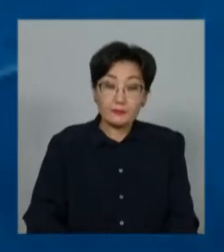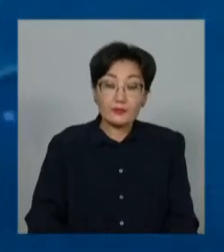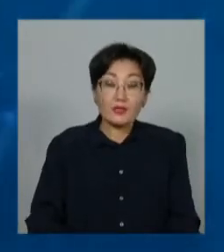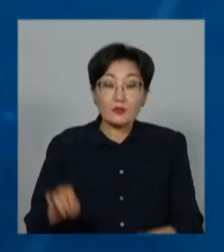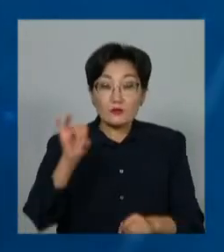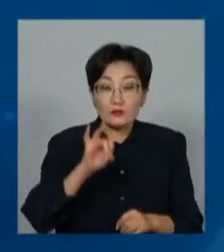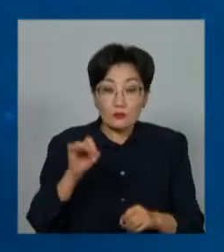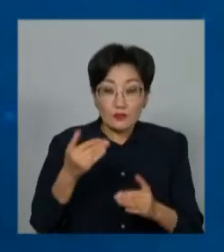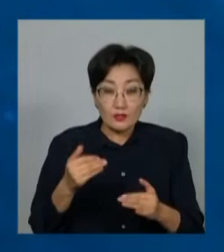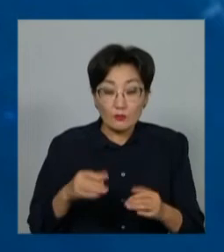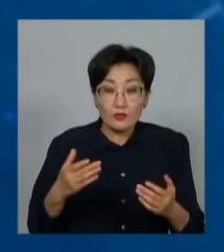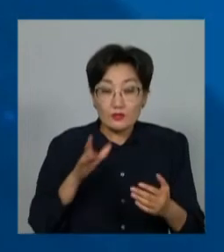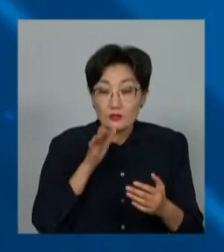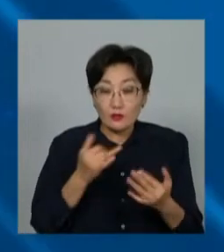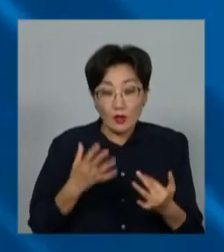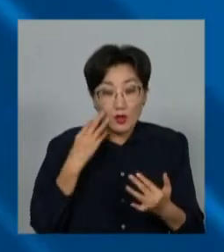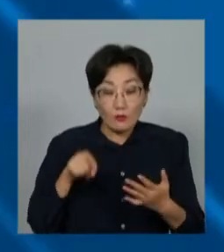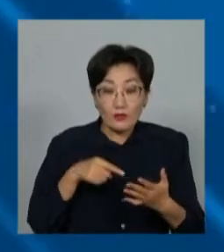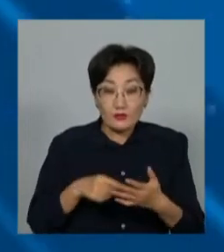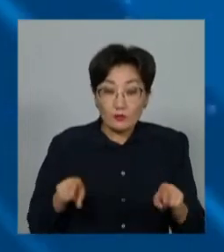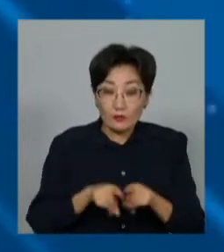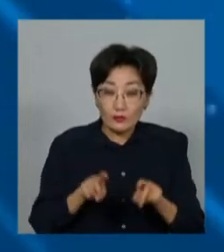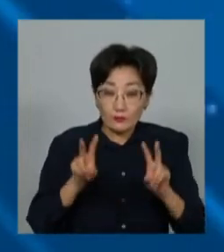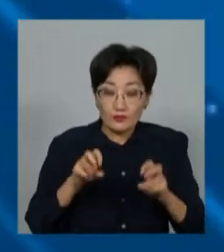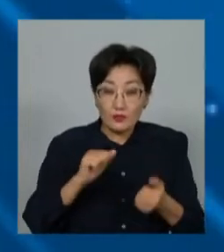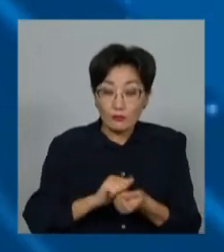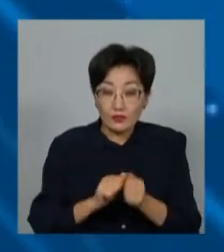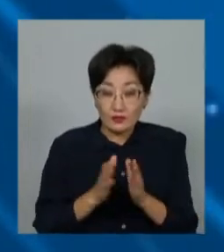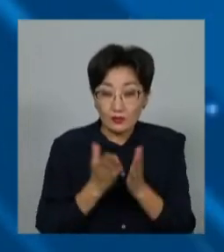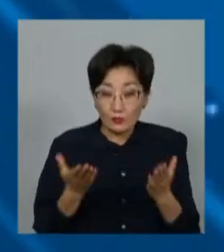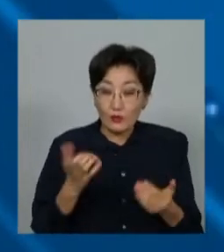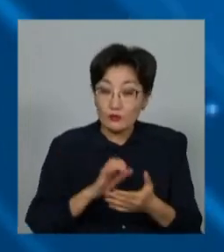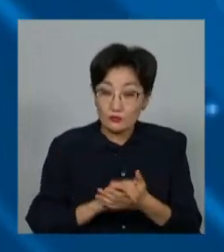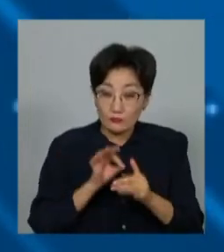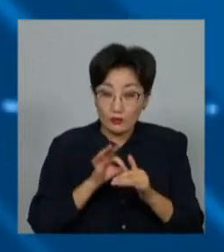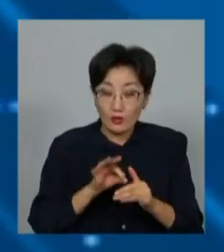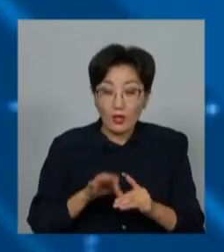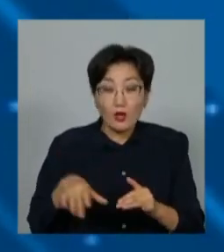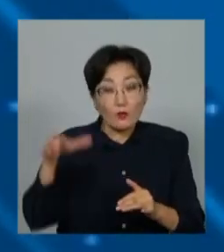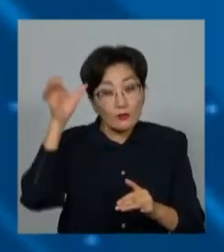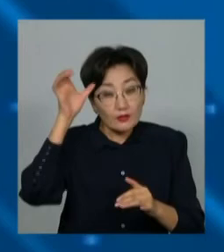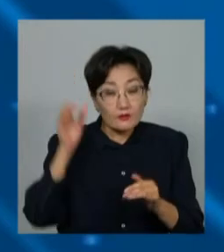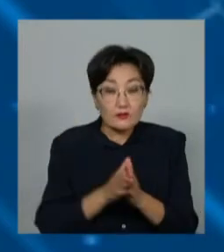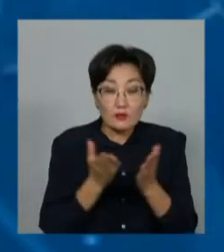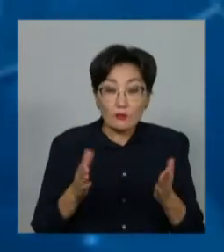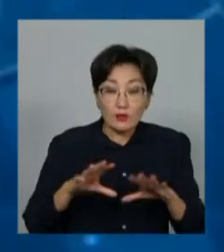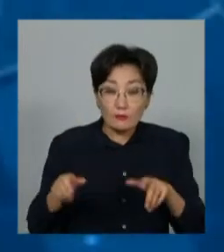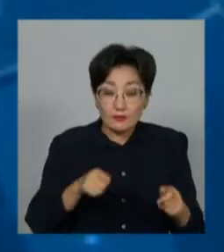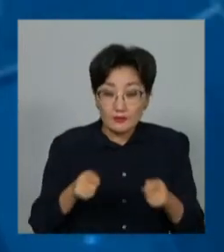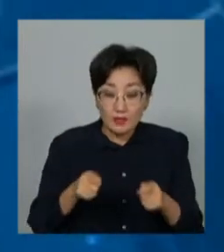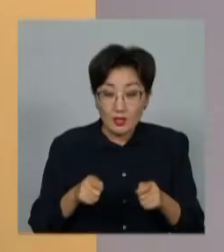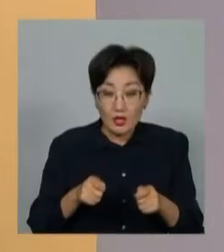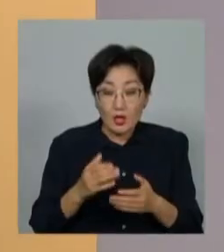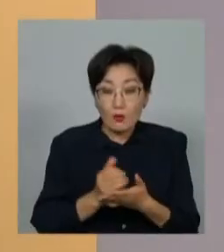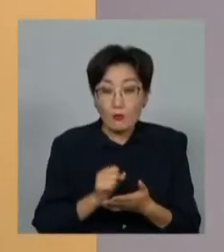Тарихшы және оның заманы. Бүгін Алматыда осындай атаумен жарық көрген кітаптың таныстырылымы болды. Ғылыми жинақ президент архивінің қор құрушысы